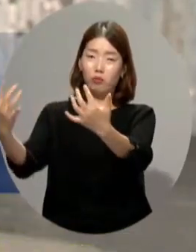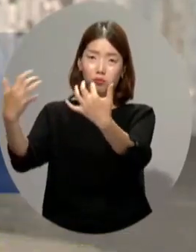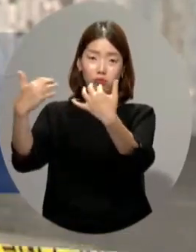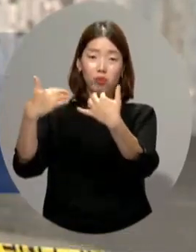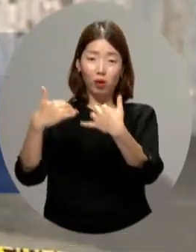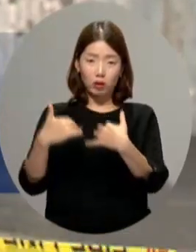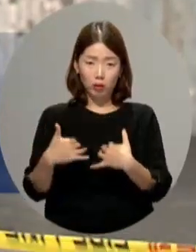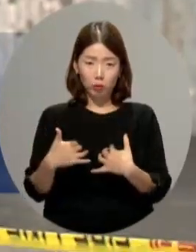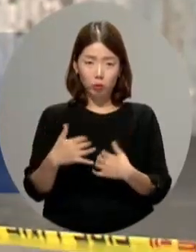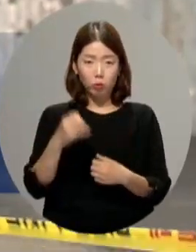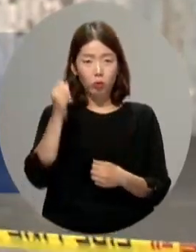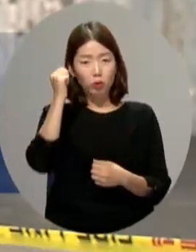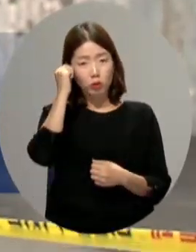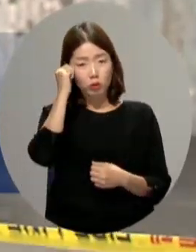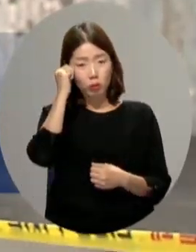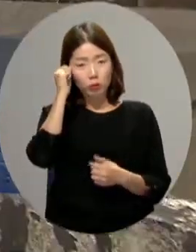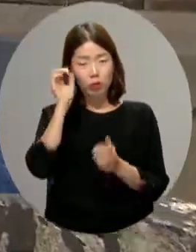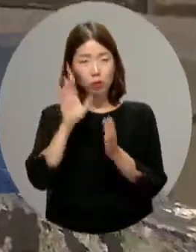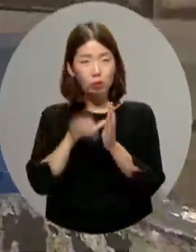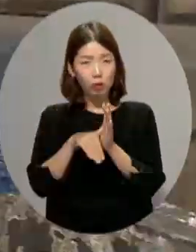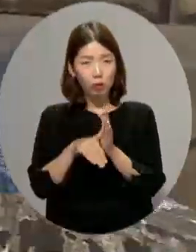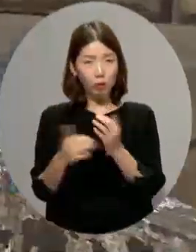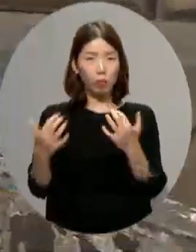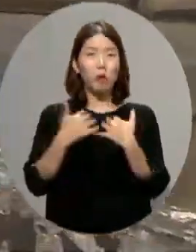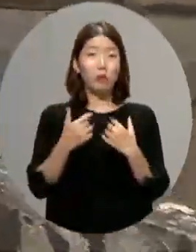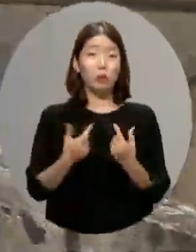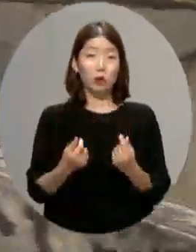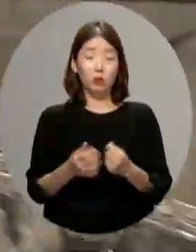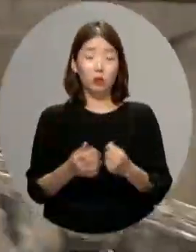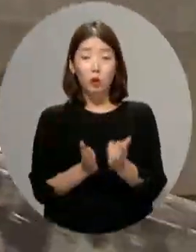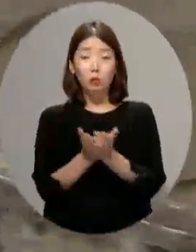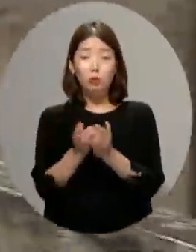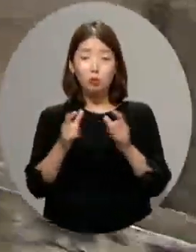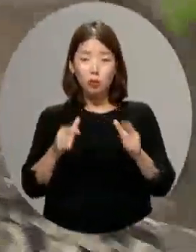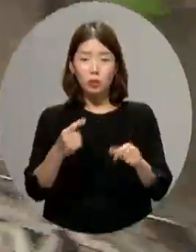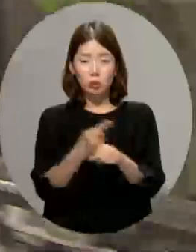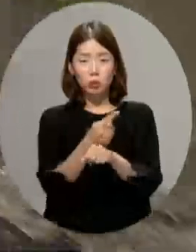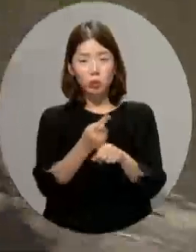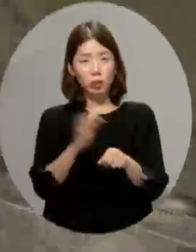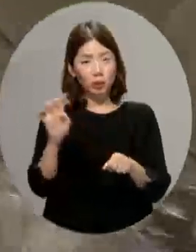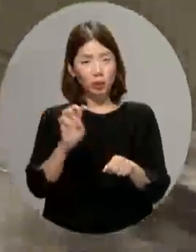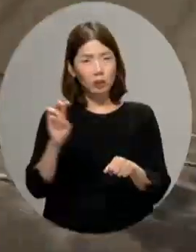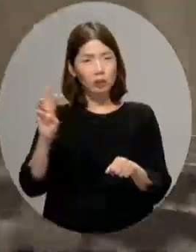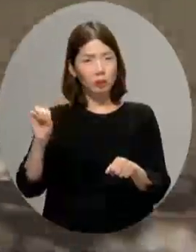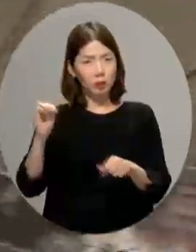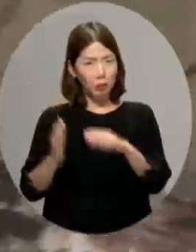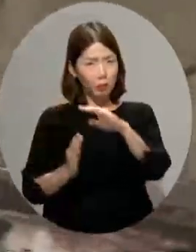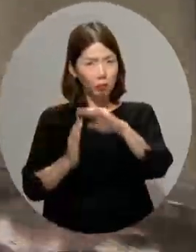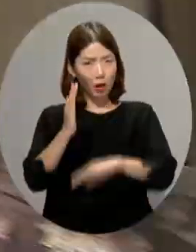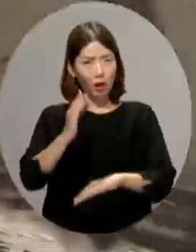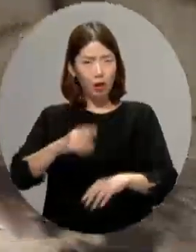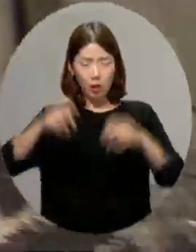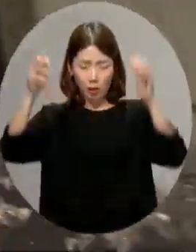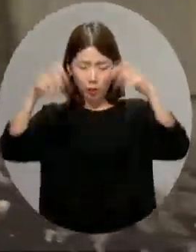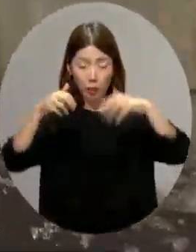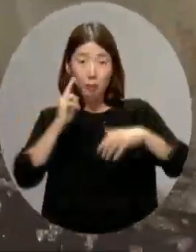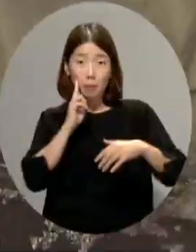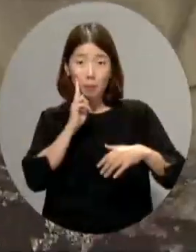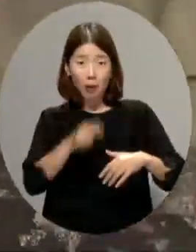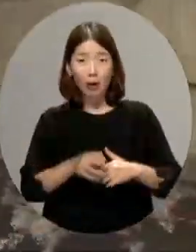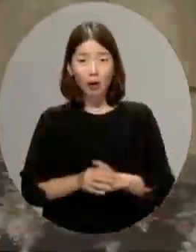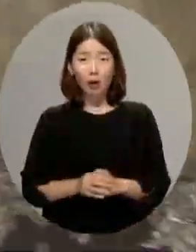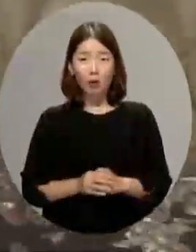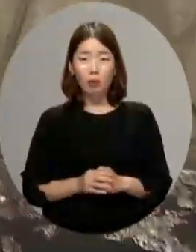만약에 잠자면은 잠자는 상황이었으면. 사고 당시 군산 지역에는 시간당 40mm 이상의 강한 비가 내리고